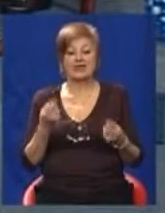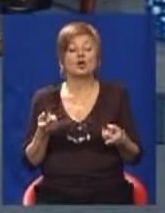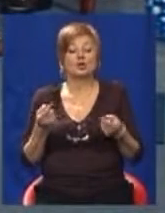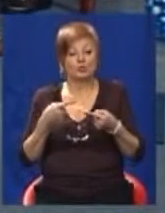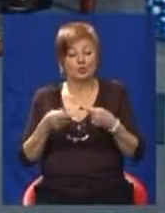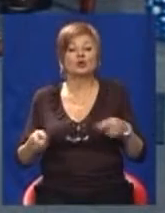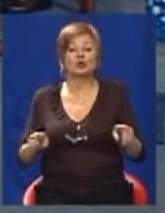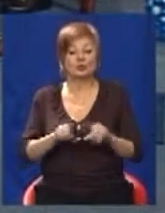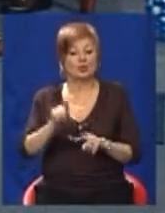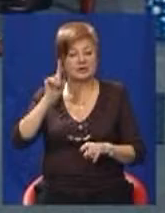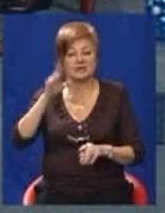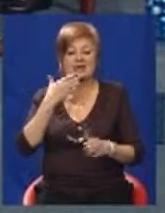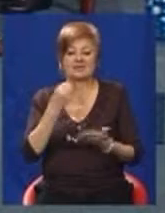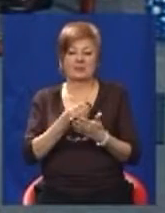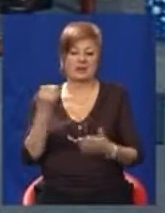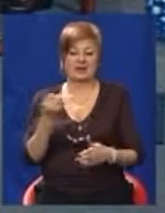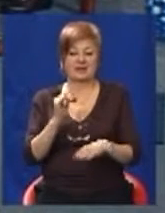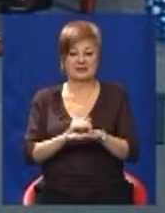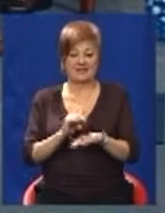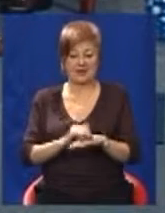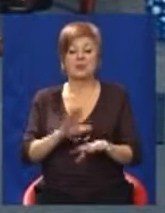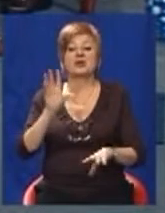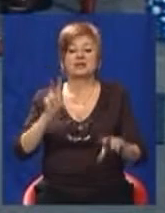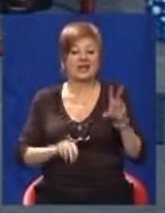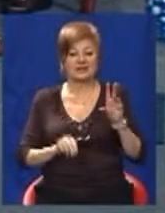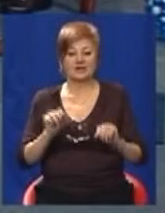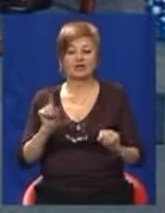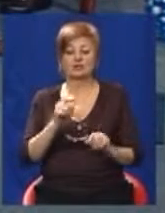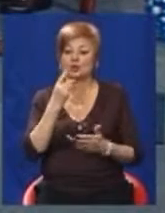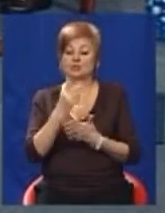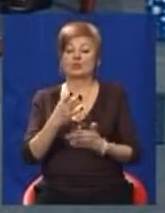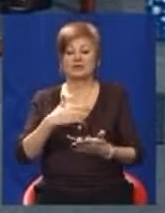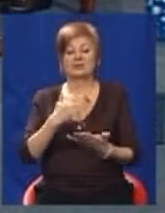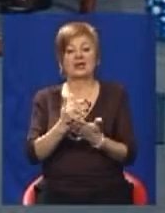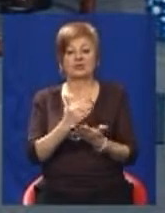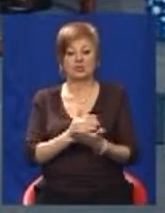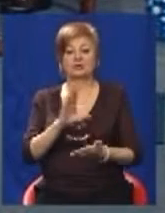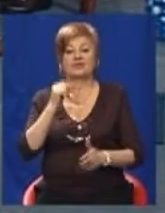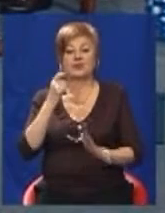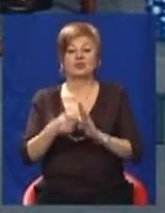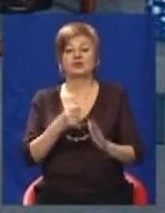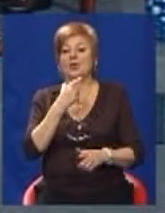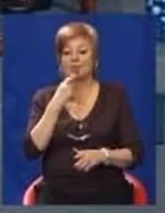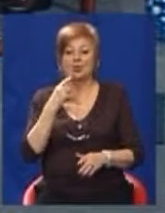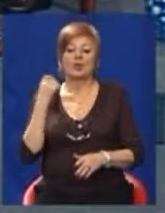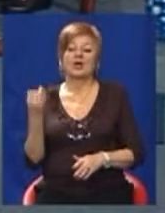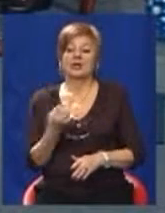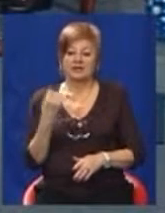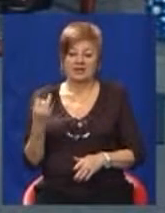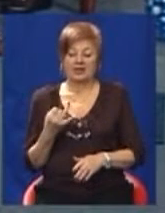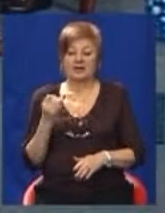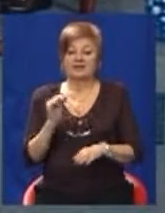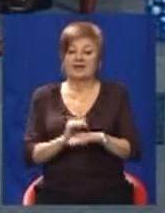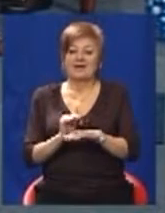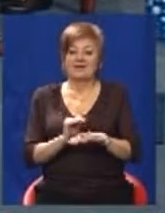також славляться своїми цікавими фактами. І сподіваюся, що дивлячись наш телеканал, ви дізнаєтесь про багато-багато корисних та